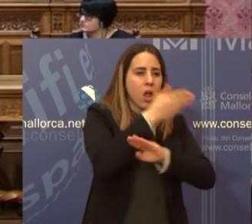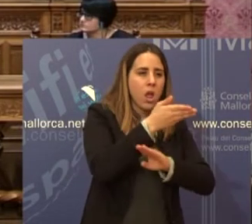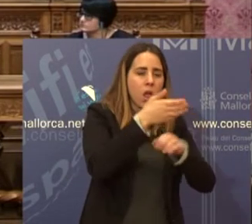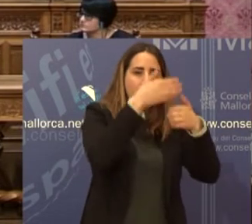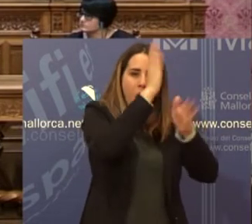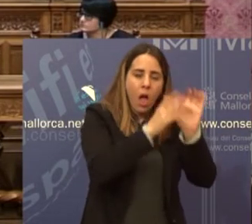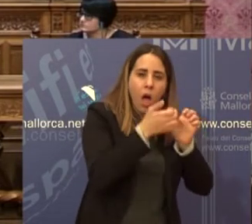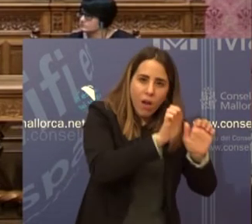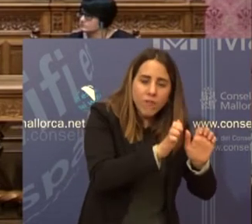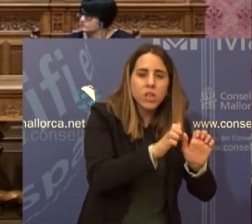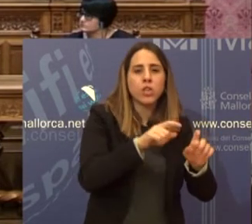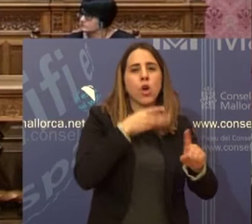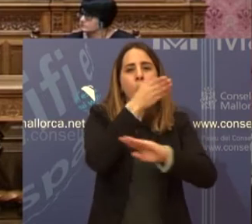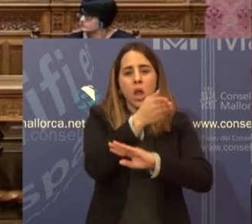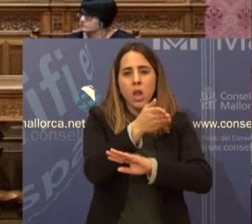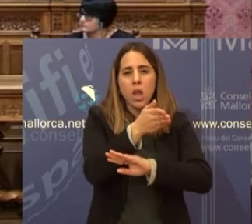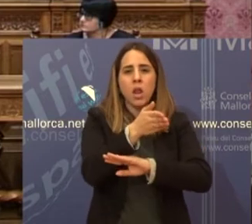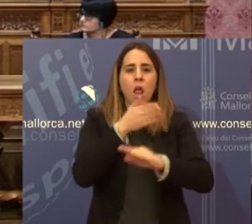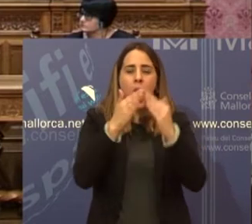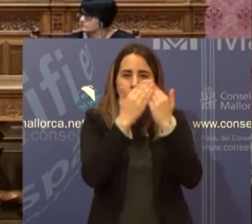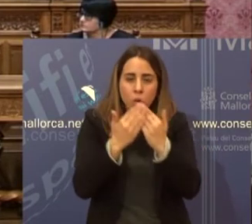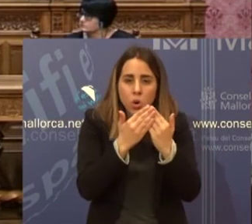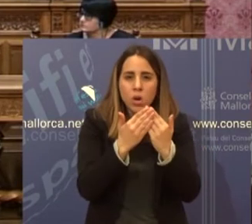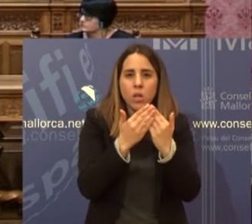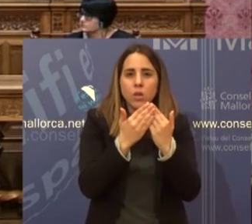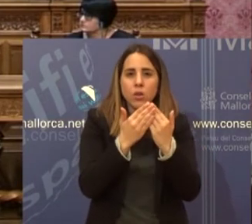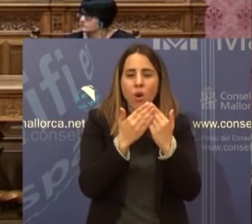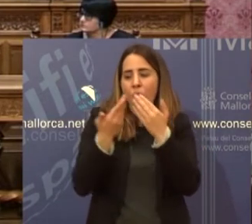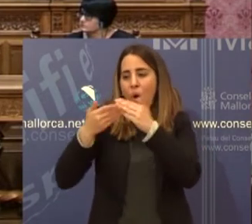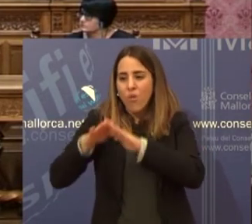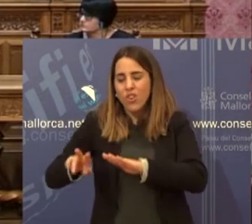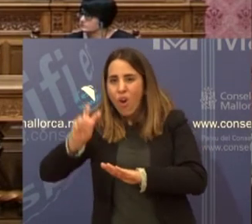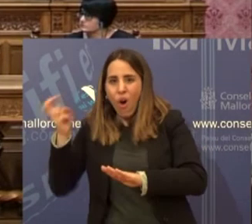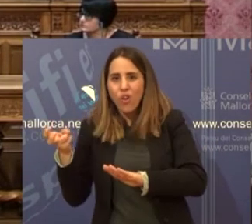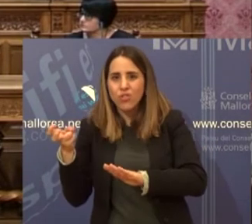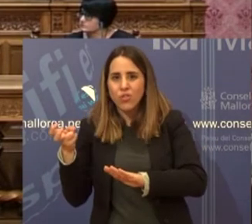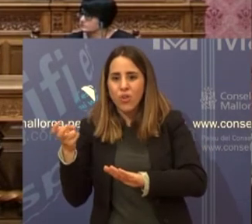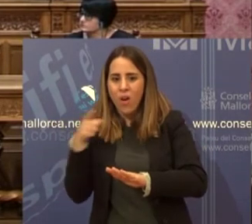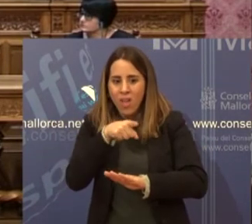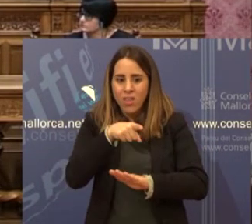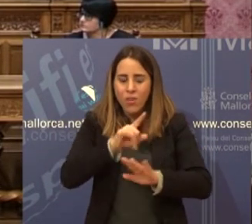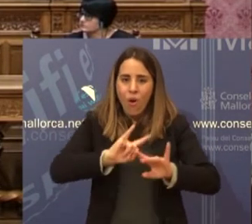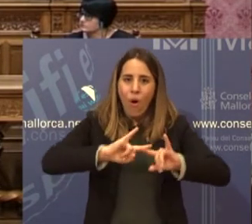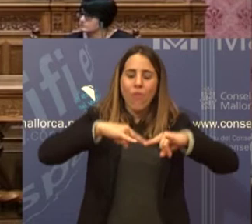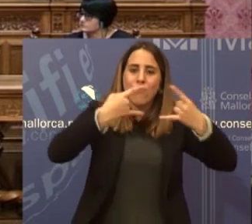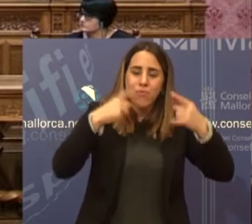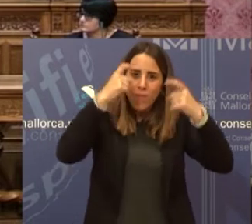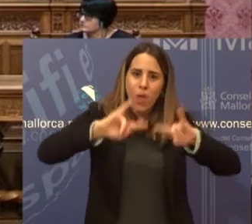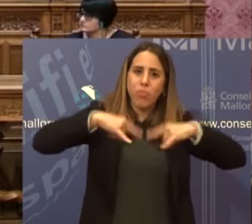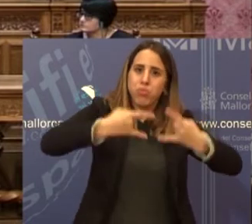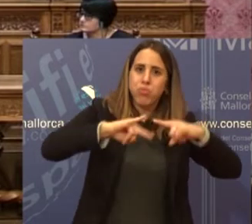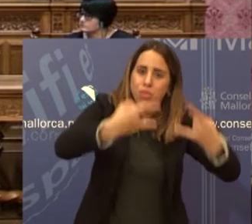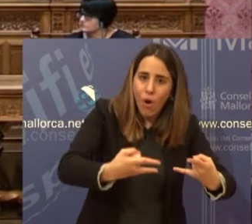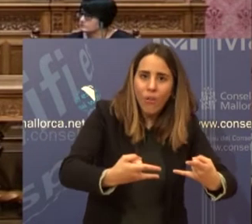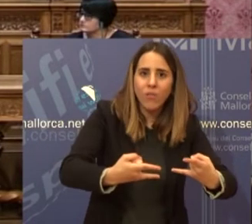anar a escola, per ells els suposa un esforç molt més gran que per un nen que no té aquest problema. Doncs què no hem de